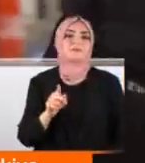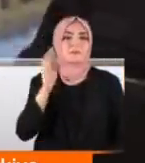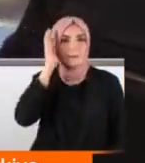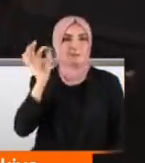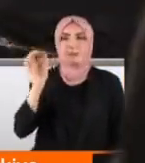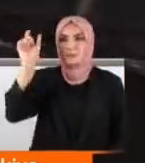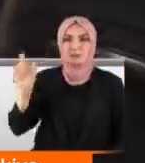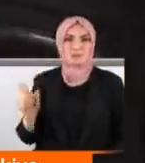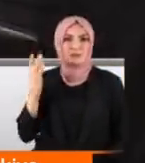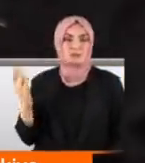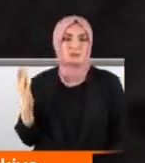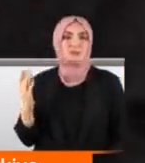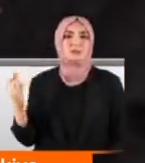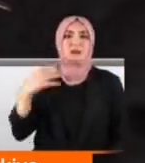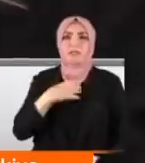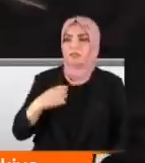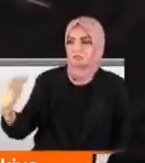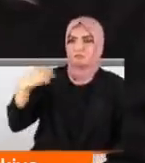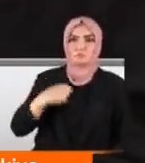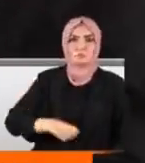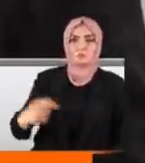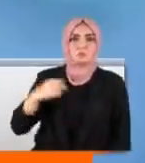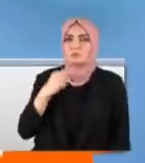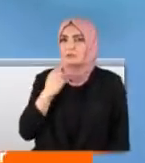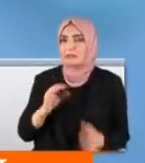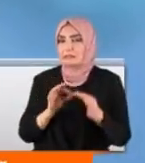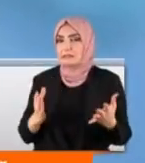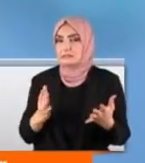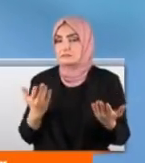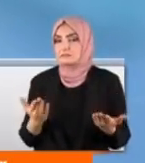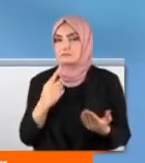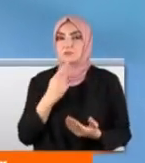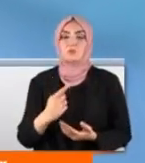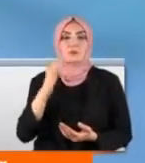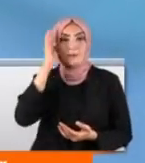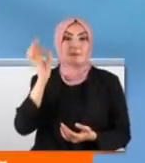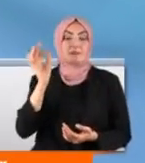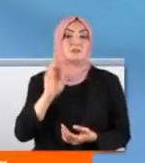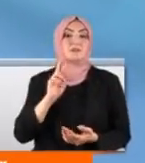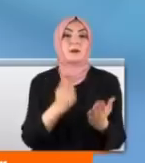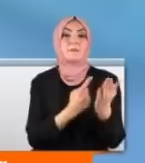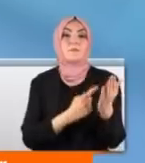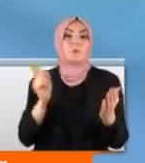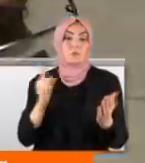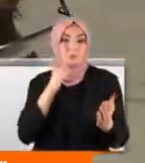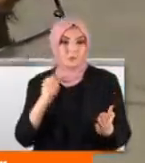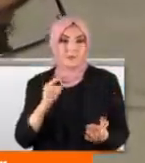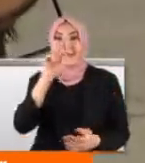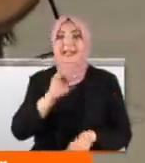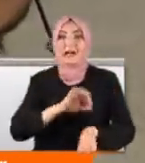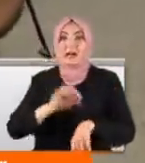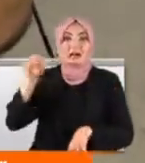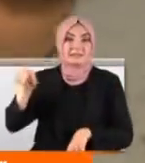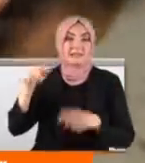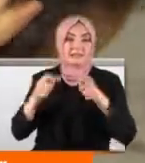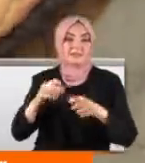bir anne nasıl evladını alır o halde evine getirir? Bilir kişi raporu ilk hastanede hata olmadığı yönünde ama anne